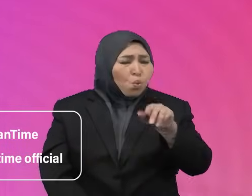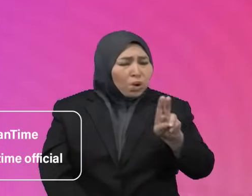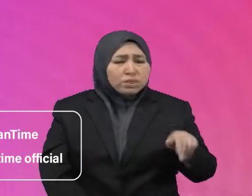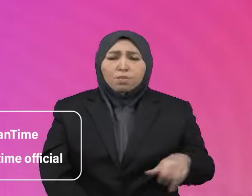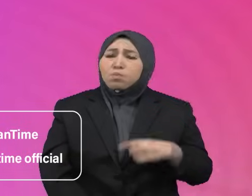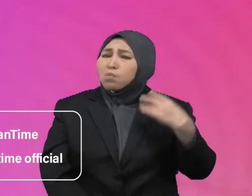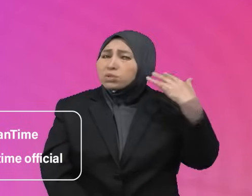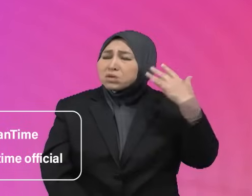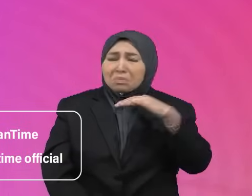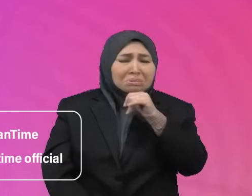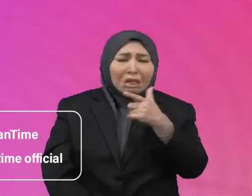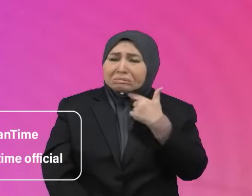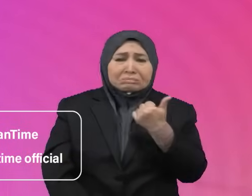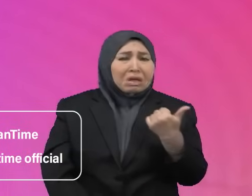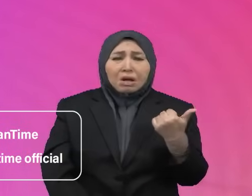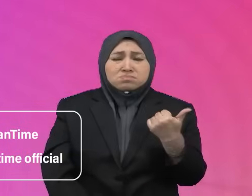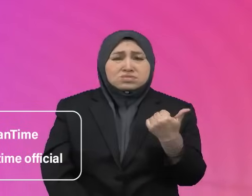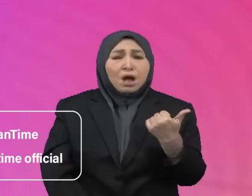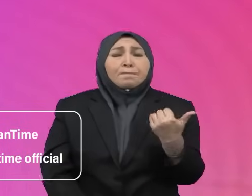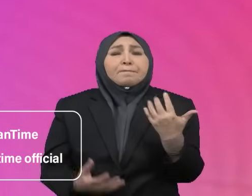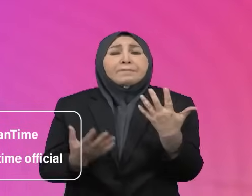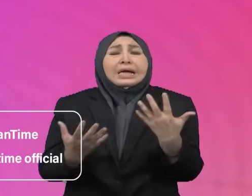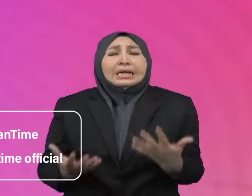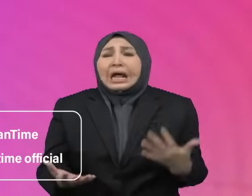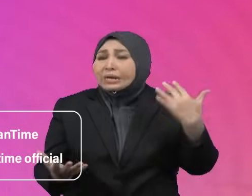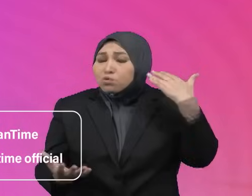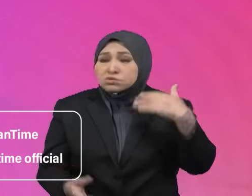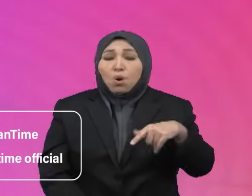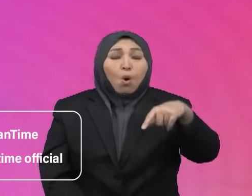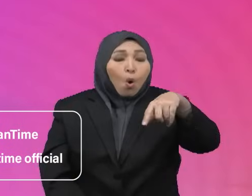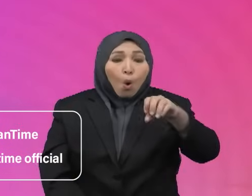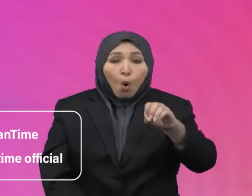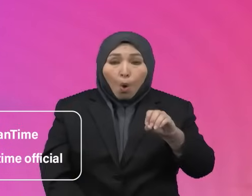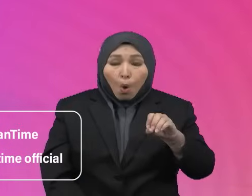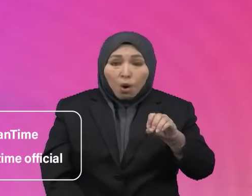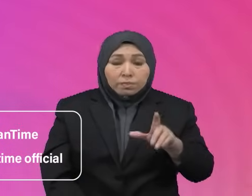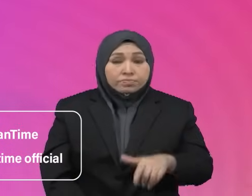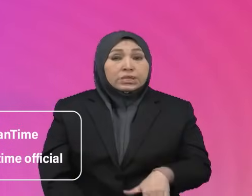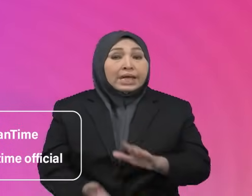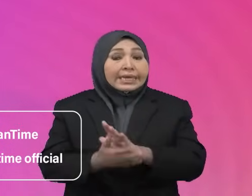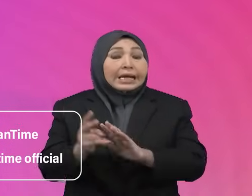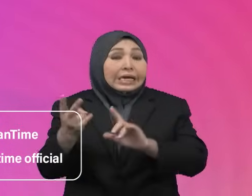bunyi pun tak sedap. Bunyi tu bunyi berat kan. Ha, tapi kita sebut qa. Kemudian kalau yang kedua,